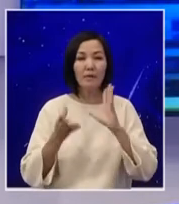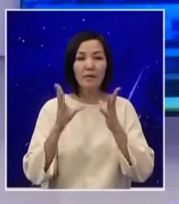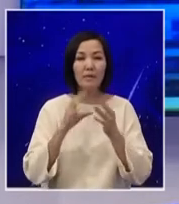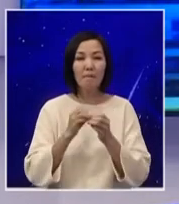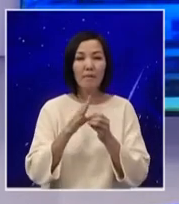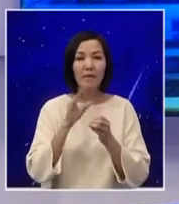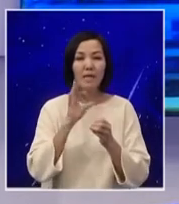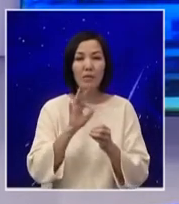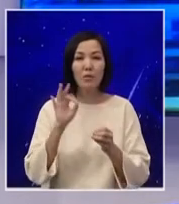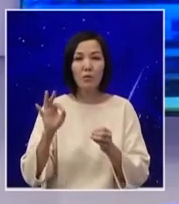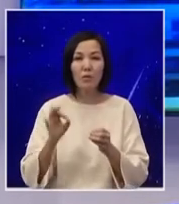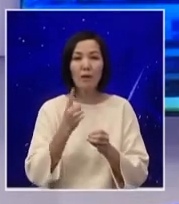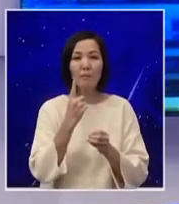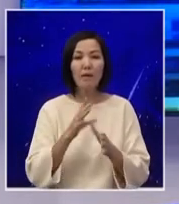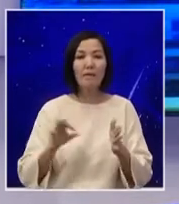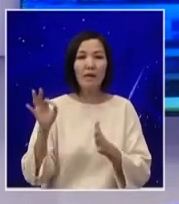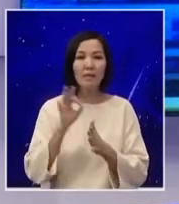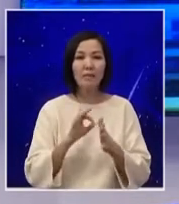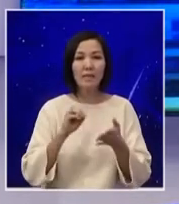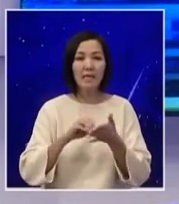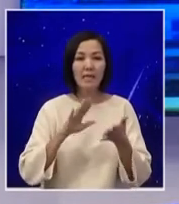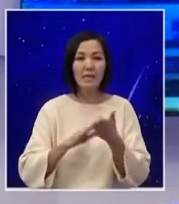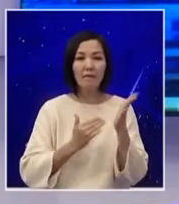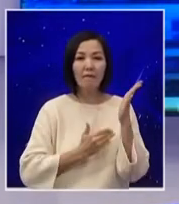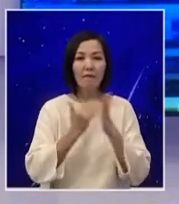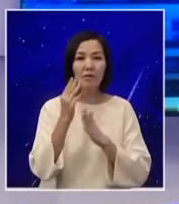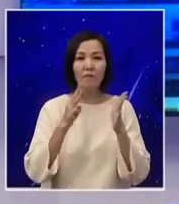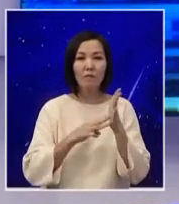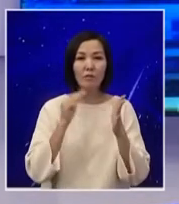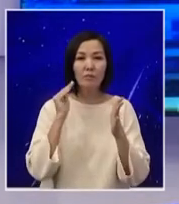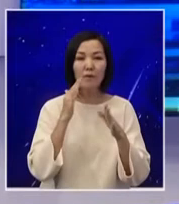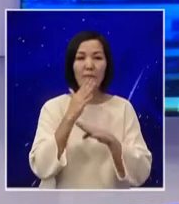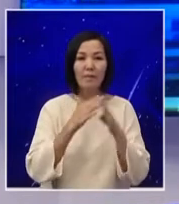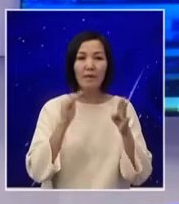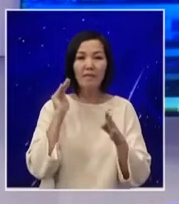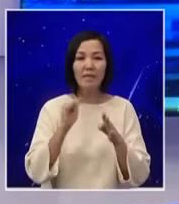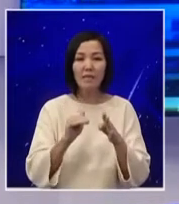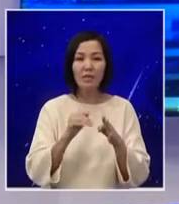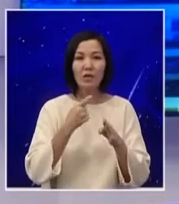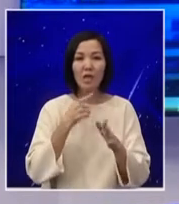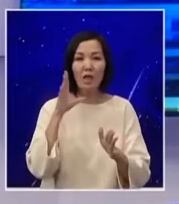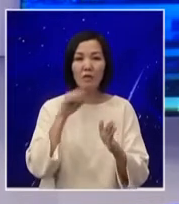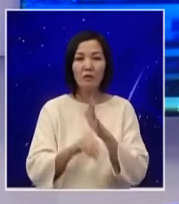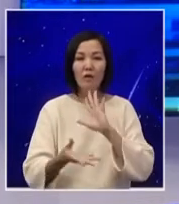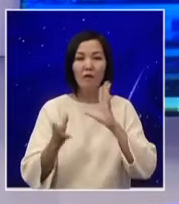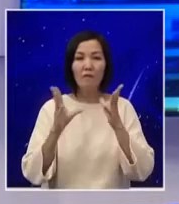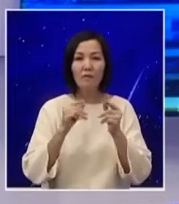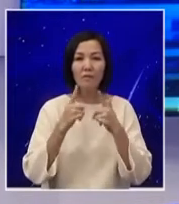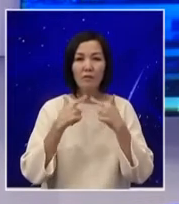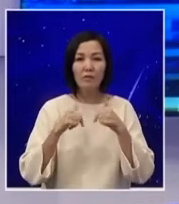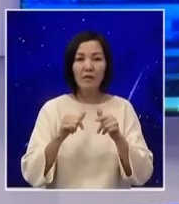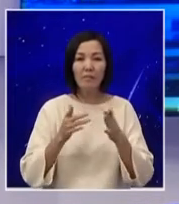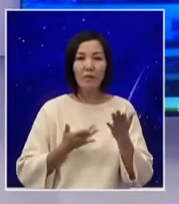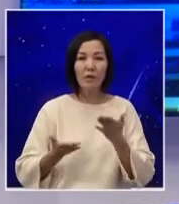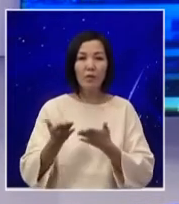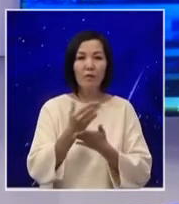15 00 часов 1 октября зарегистрировано свыше восьми с половиной тысяч голосов всего сформировано